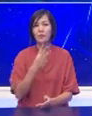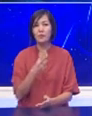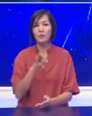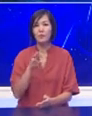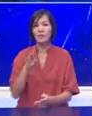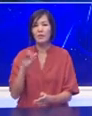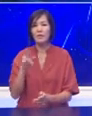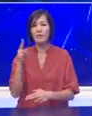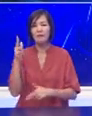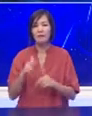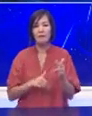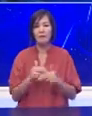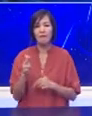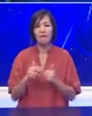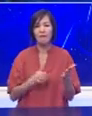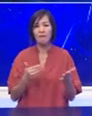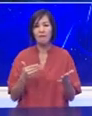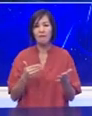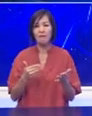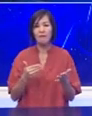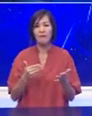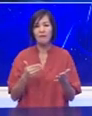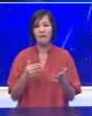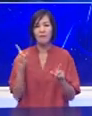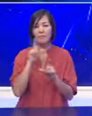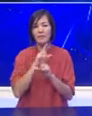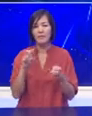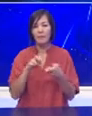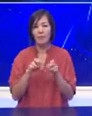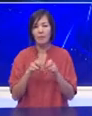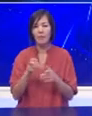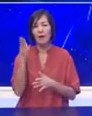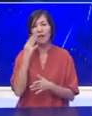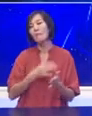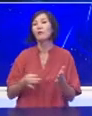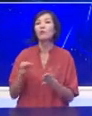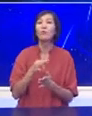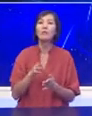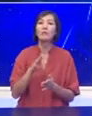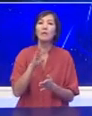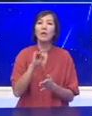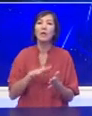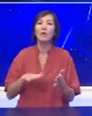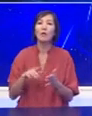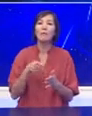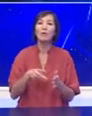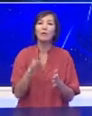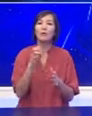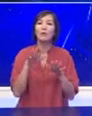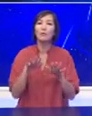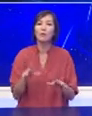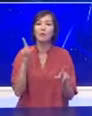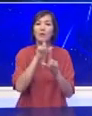Алматы облысының жаңалықтарын жалғастырамыз. 3 миллиардқа салынған мектеп дауы. Алматы облысы Талғар ауданындағы 1200 орынды